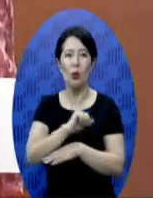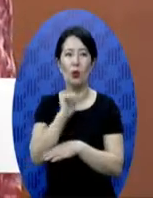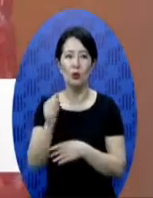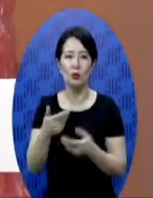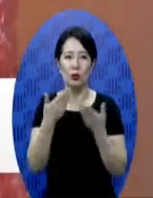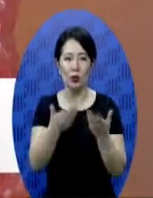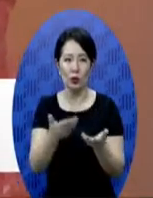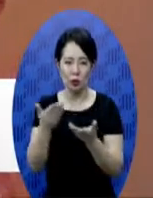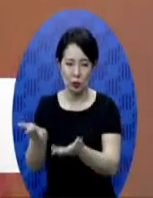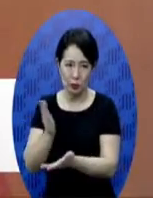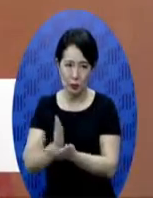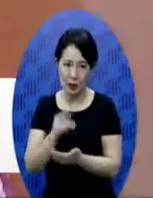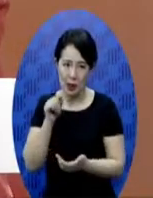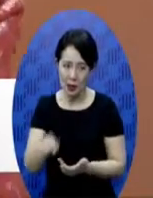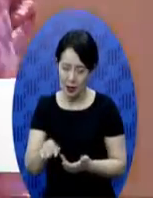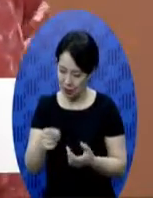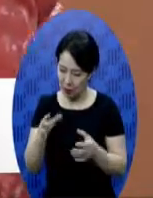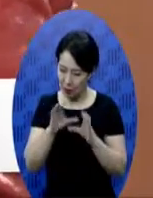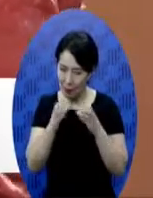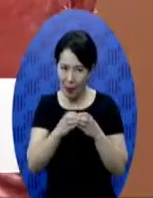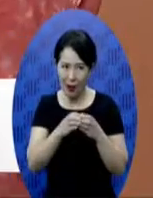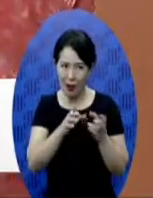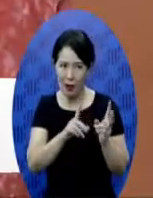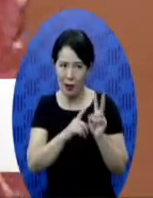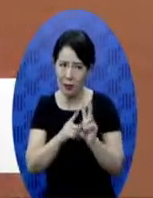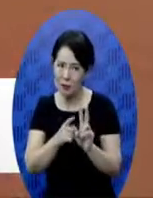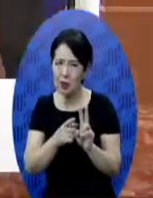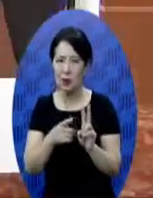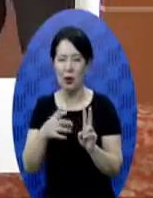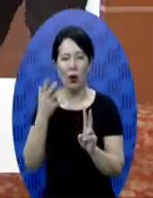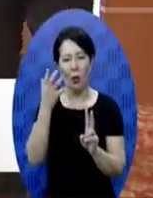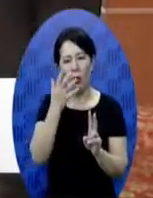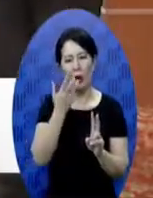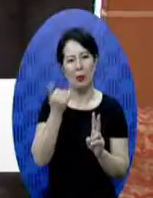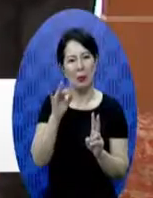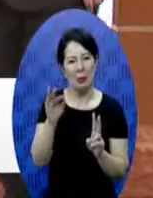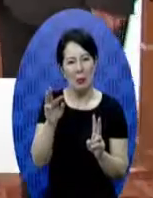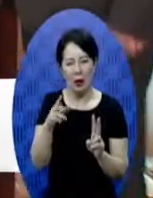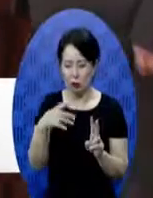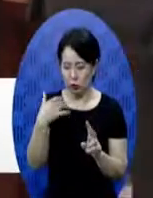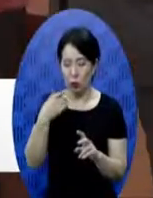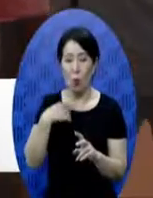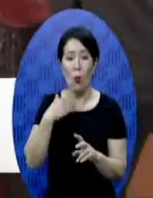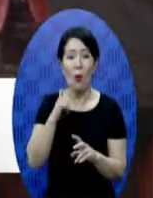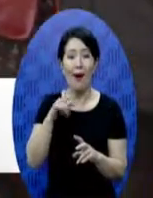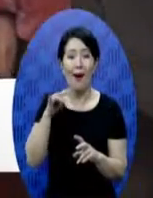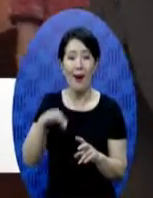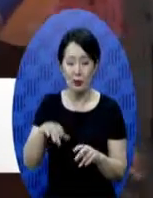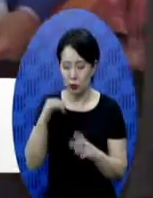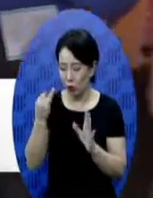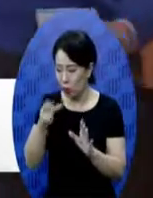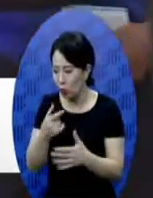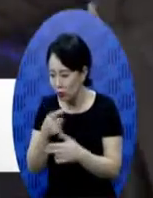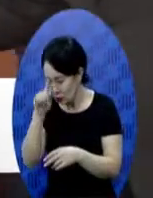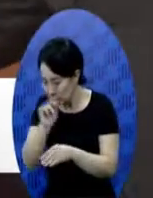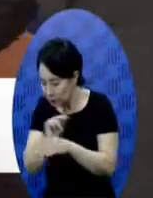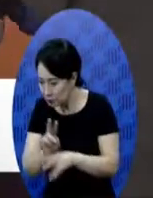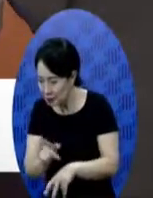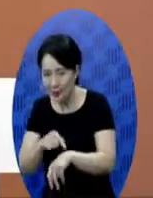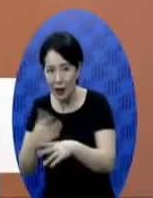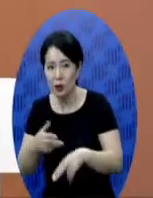урамшуулал олголоо. За яг энэ багаараа угаарцсан байж болзошгүй 7 иргэнд эрүүл мэндийн яралтай тусламжийг цаг алдалгүй үзүүлсэн